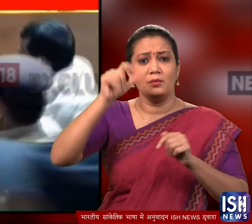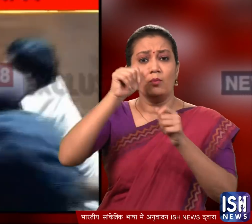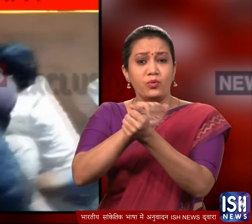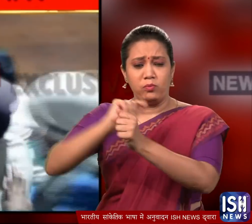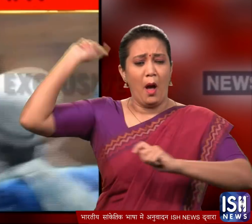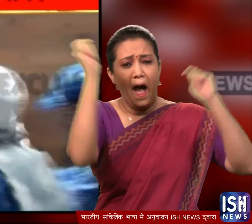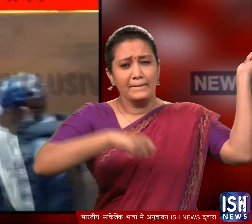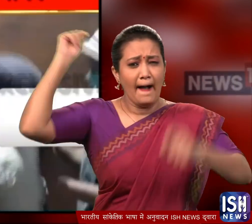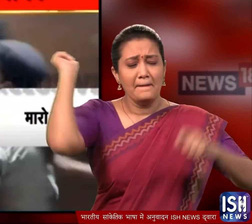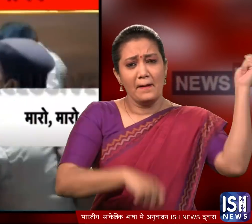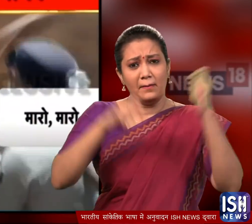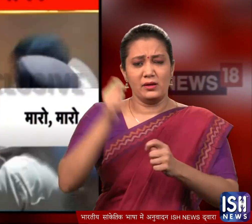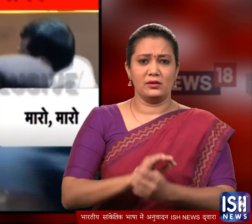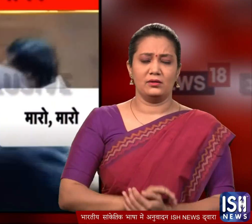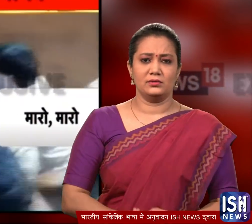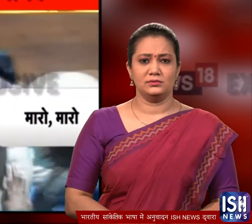वाले बुरी तरह पीटते दिखाई दिए।